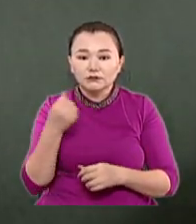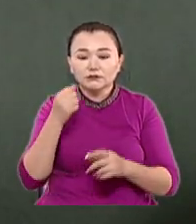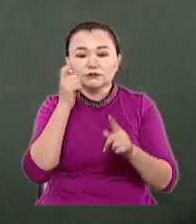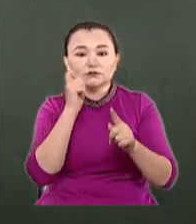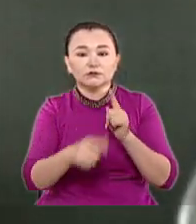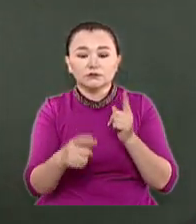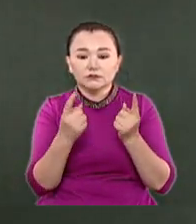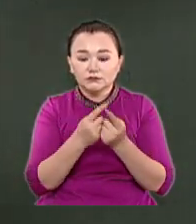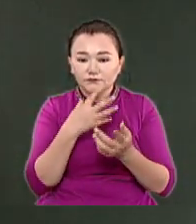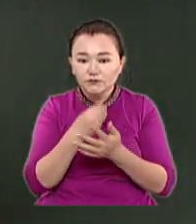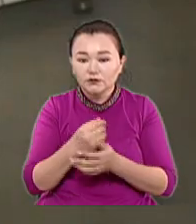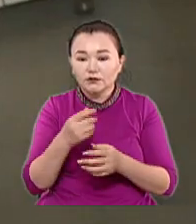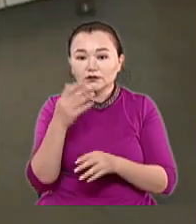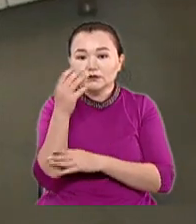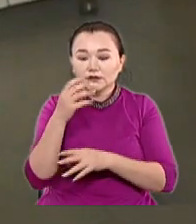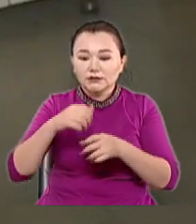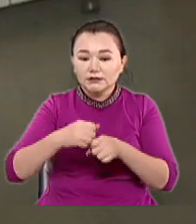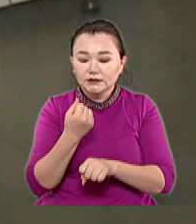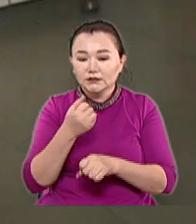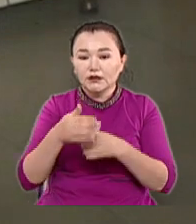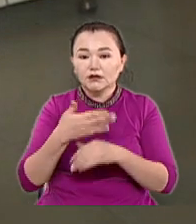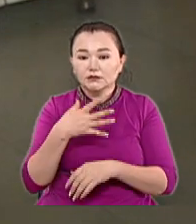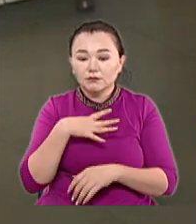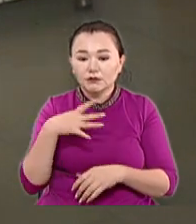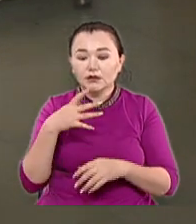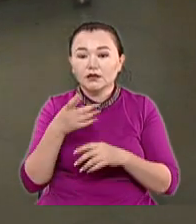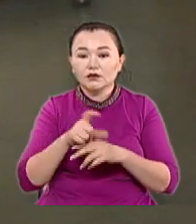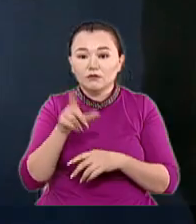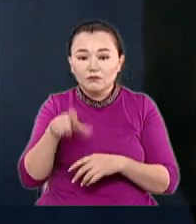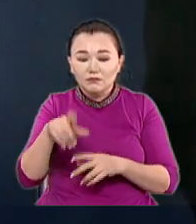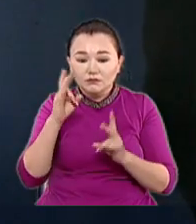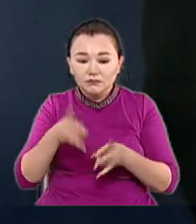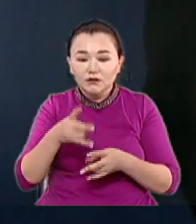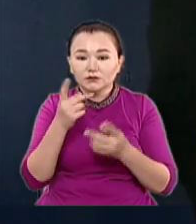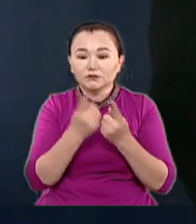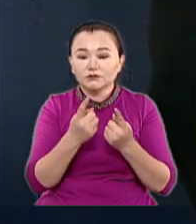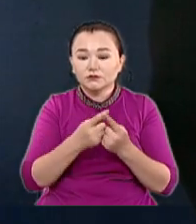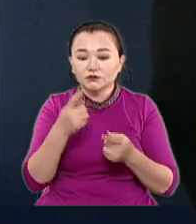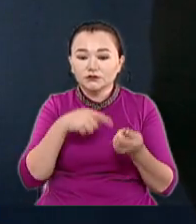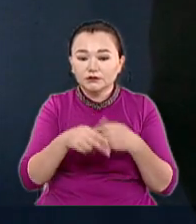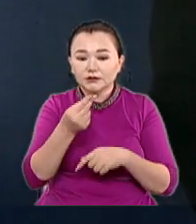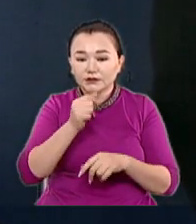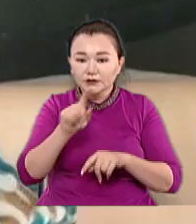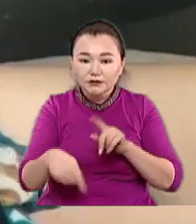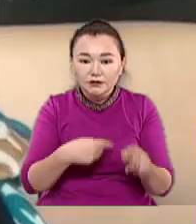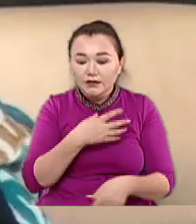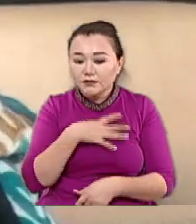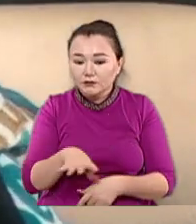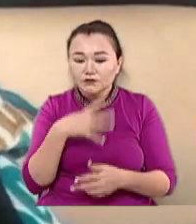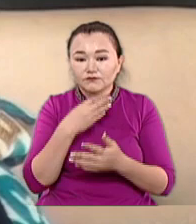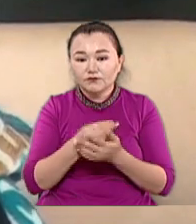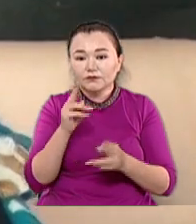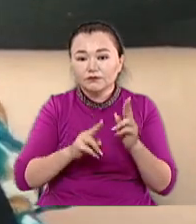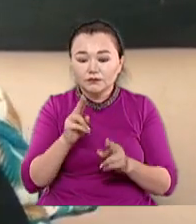қайтарған қатарласының қолын сындырып жазалаған екен. Ал жәбір көрген баланың айтуынша оқушылар ортасында ақша бопсалау болмаса да өз